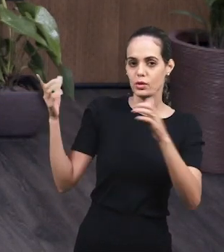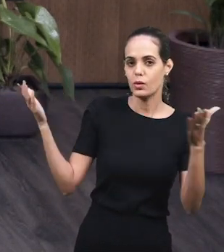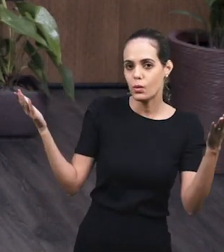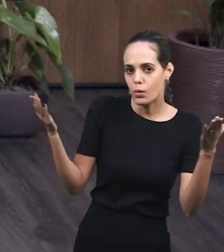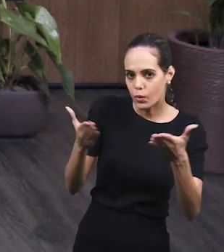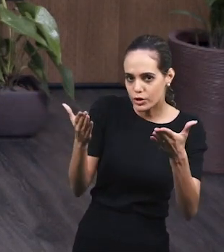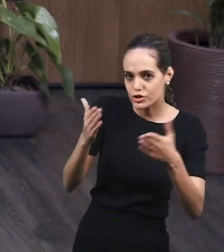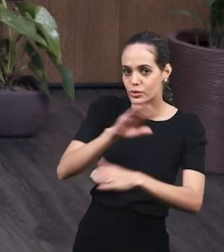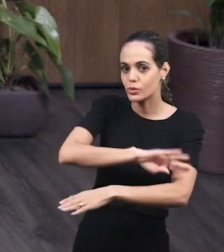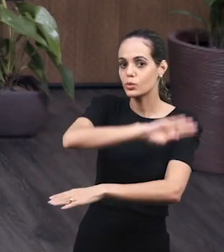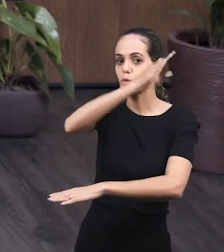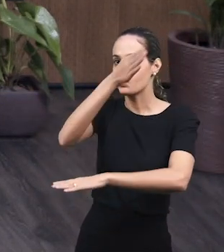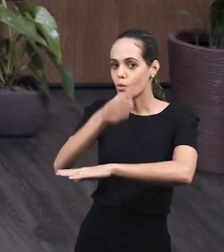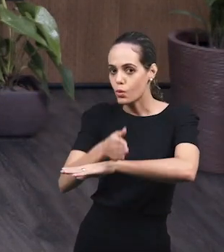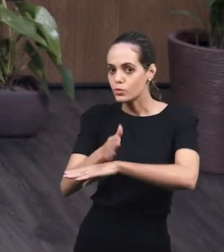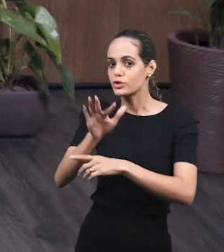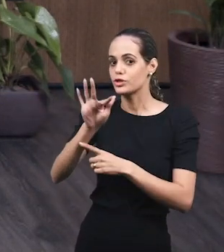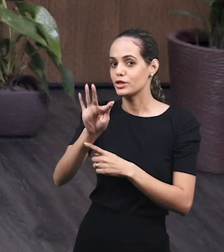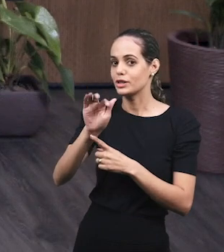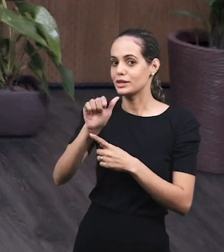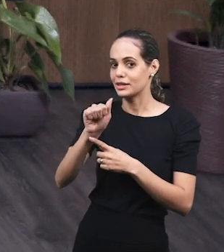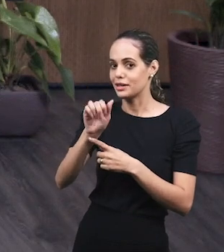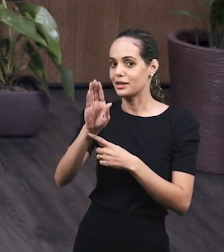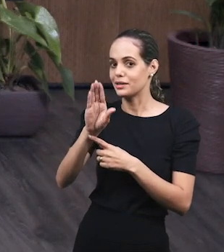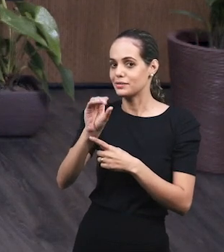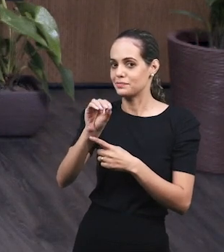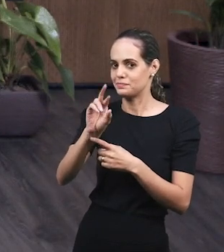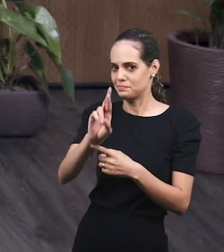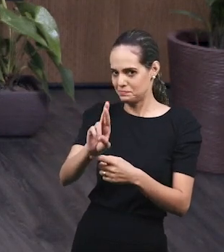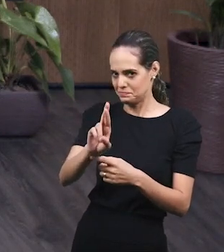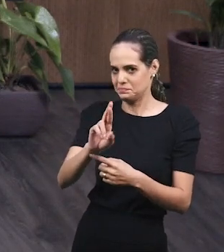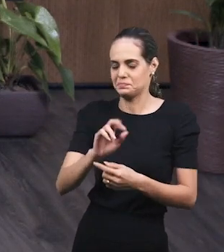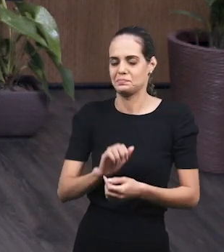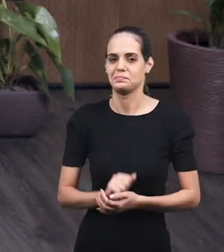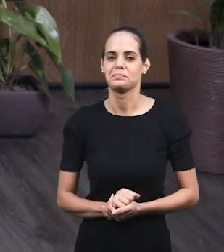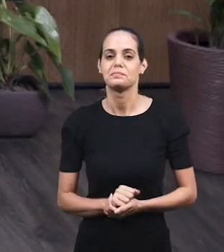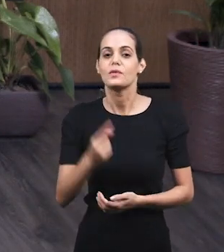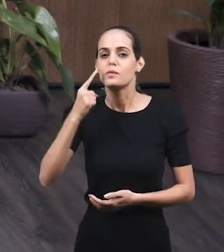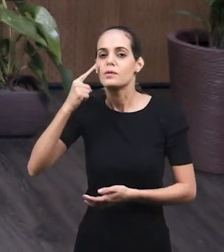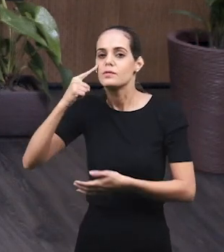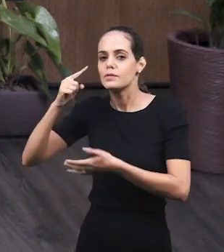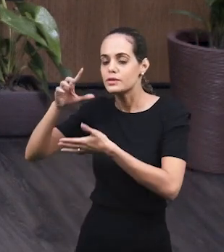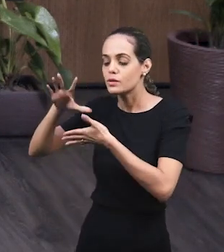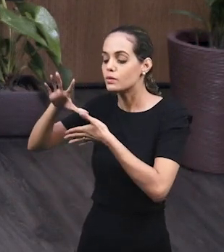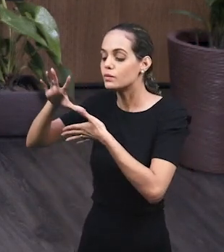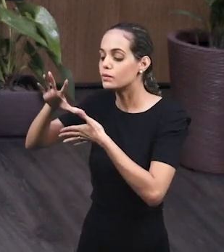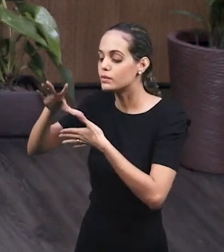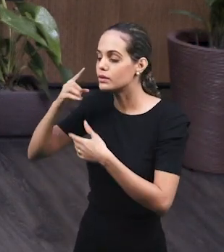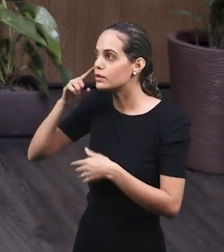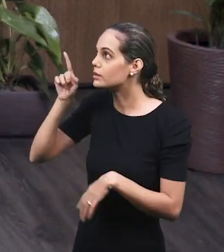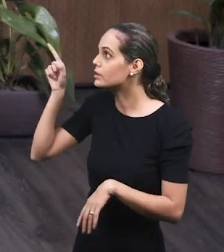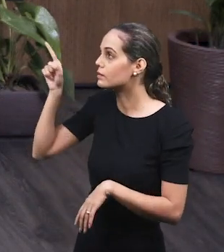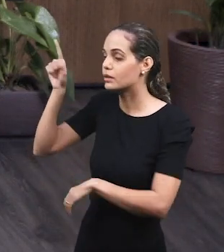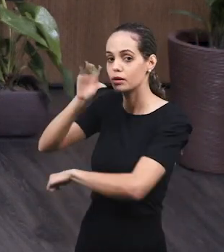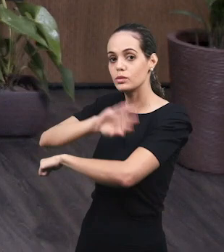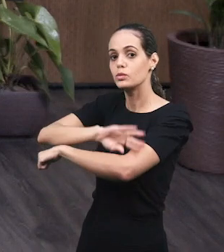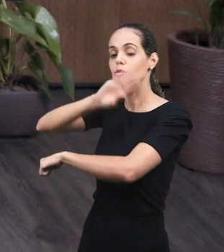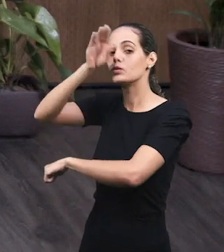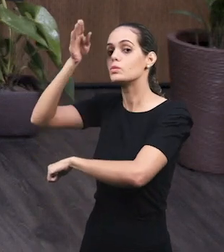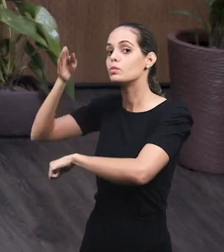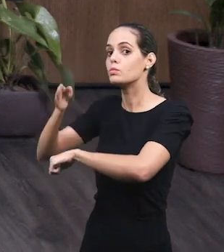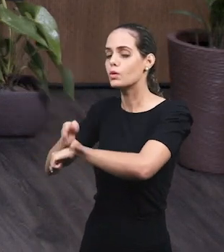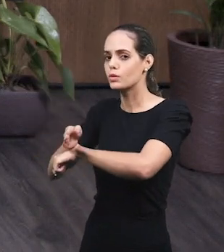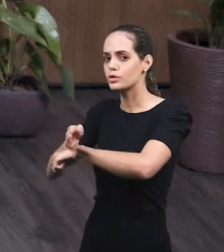où Jésus aussi il a mené d'autres enseignements, d'autres paroles. Voici une photo, c'est le jour actuel, de Mont